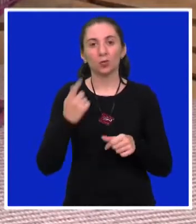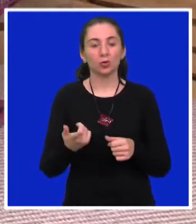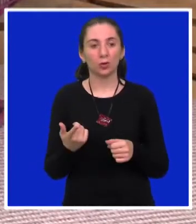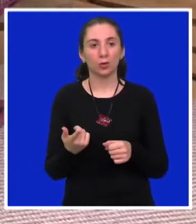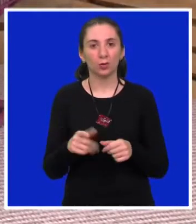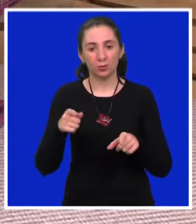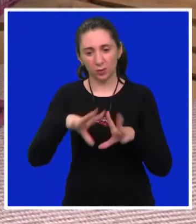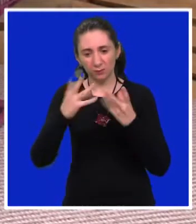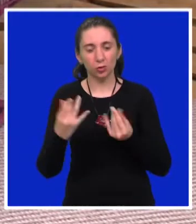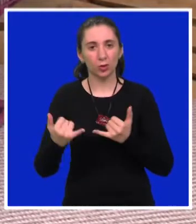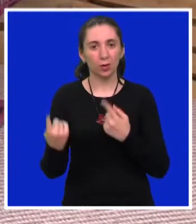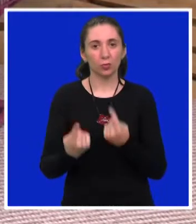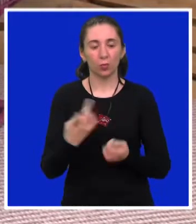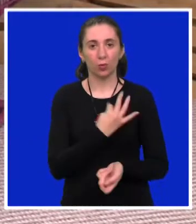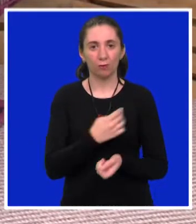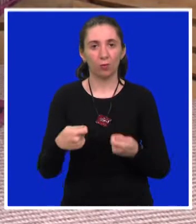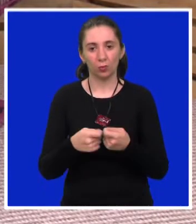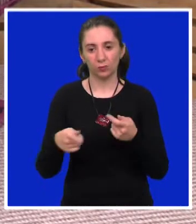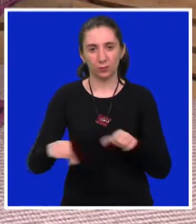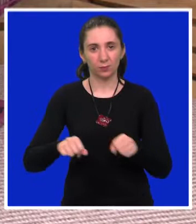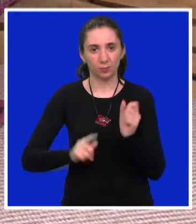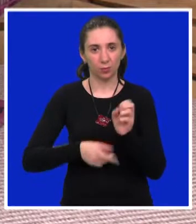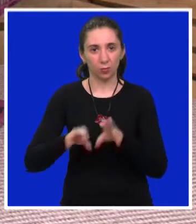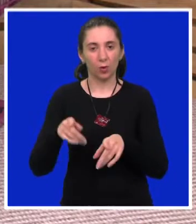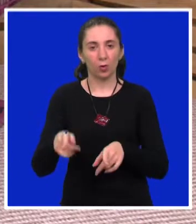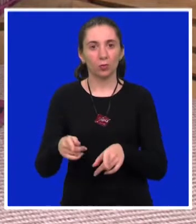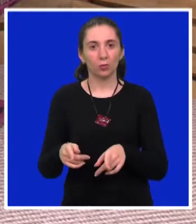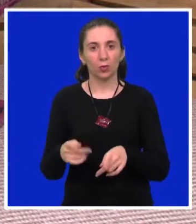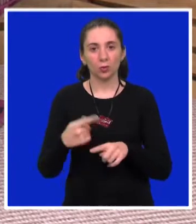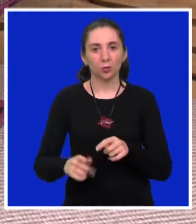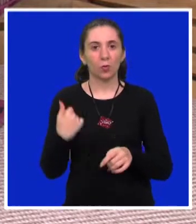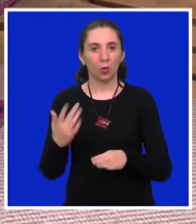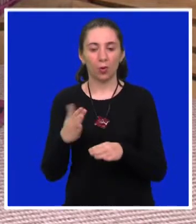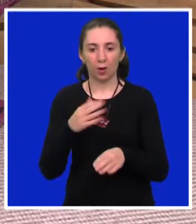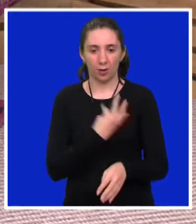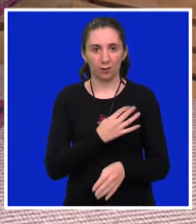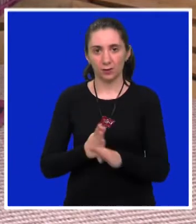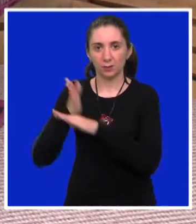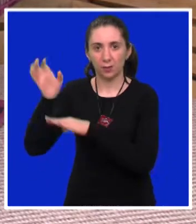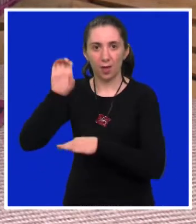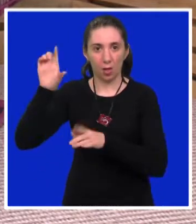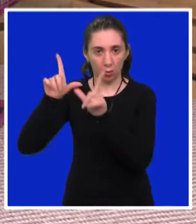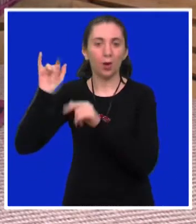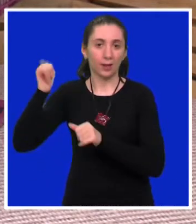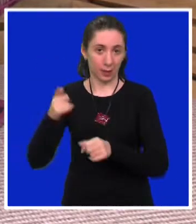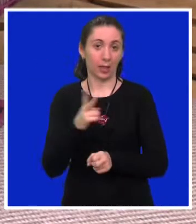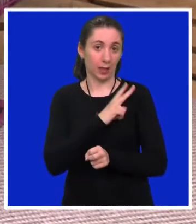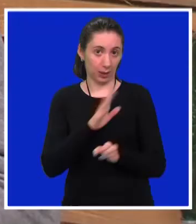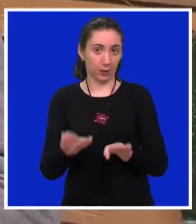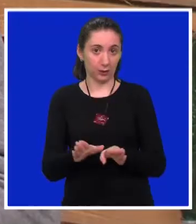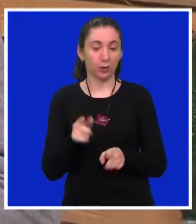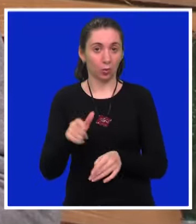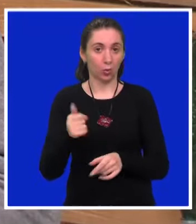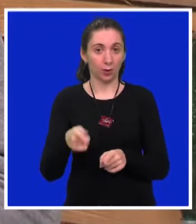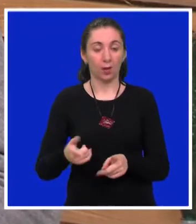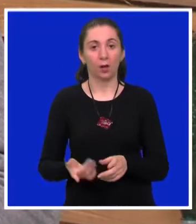Netko će reći da ovo sve što se događa danas u Hrvatskoj vezano s gospodarenje otpadom je posljedica ulaska Hrvatske u Europsku uniju, što je istina. Znači,